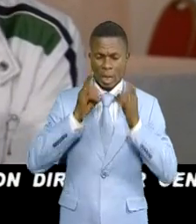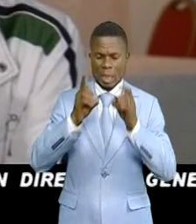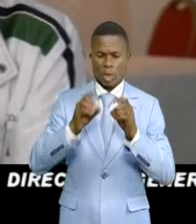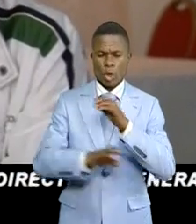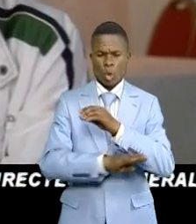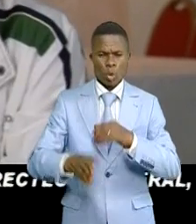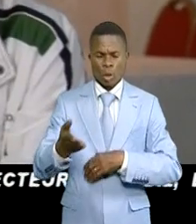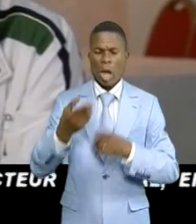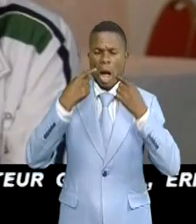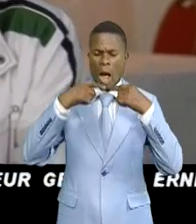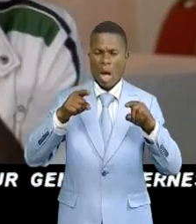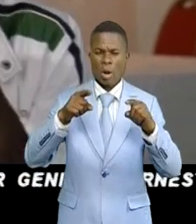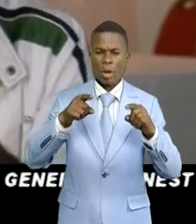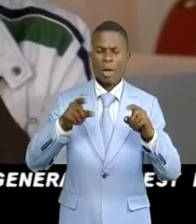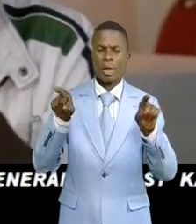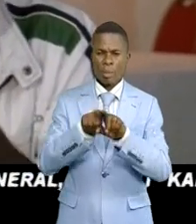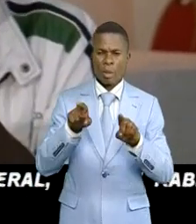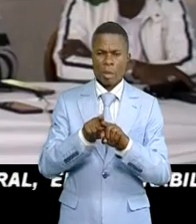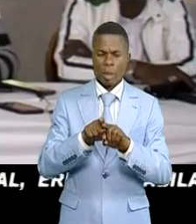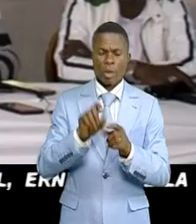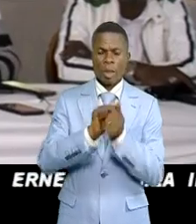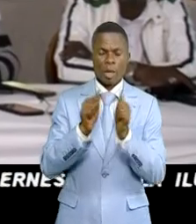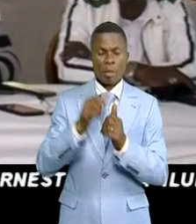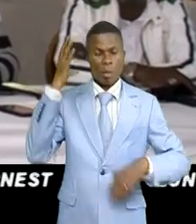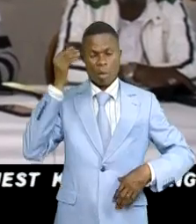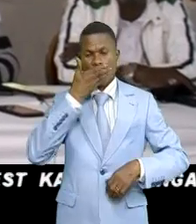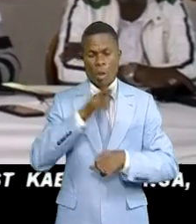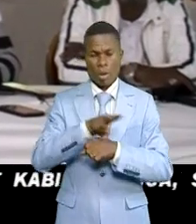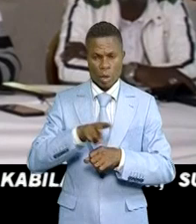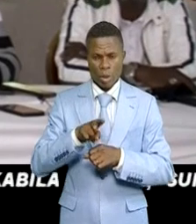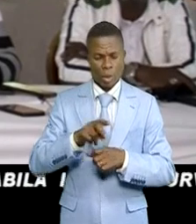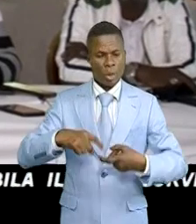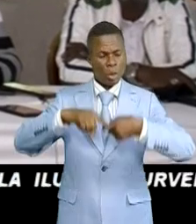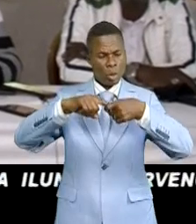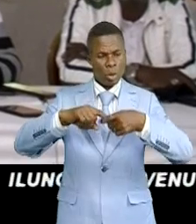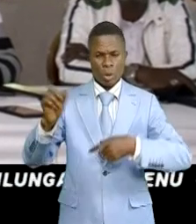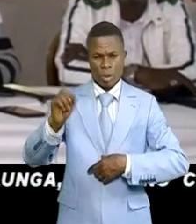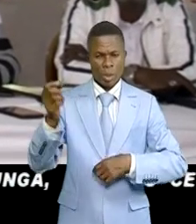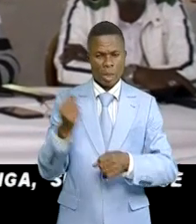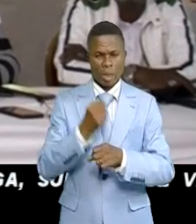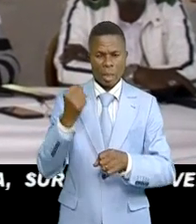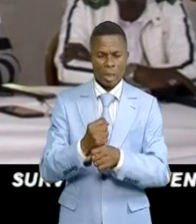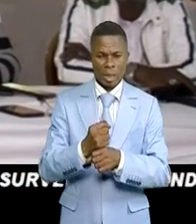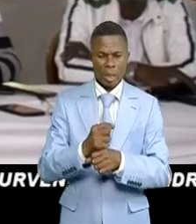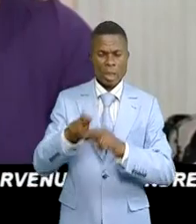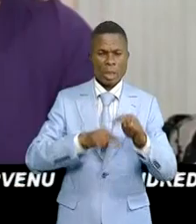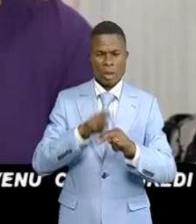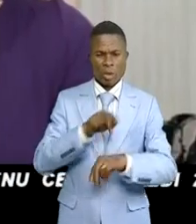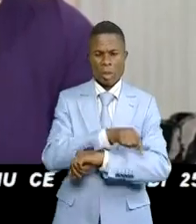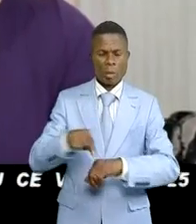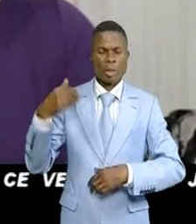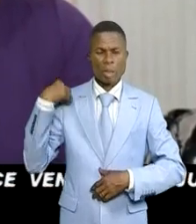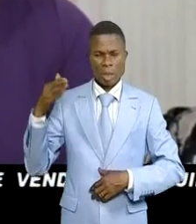il annonce des mesures relatives à cette crise sanitaire, n'a pas suspendu le fonctionnement normal des